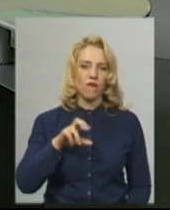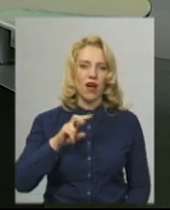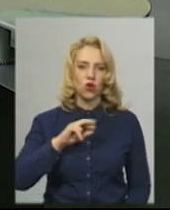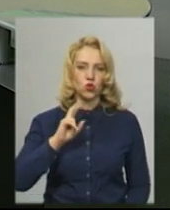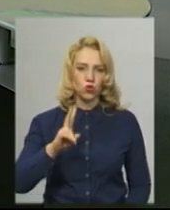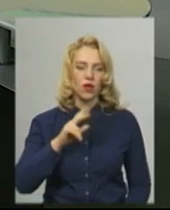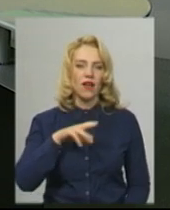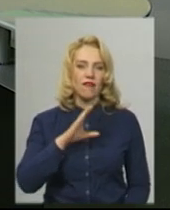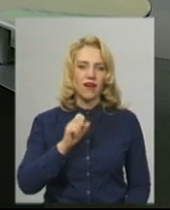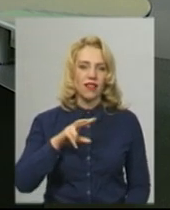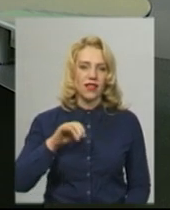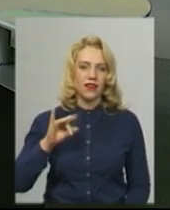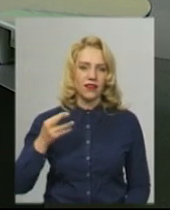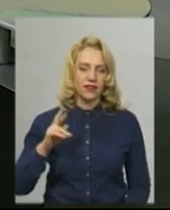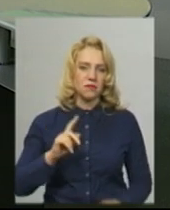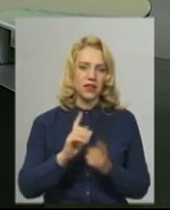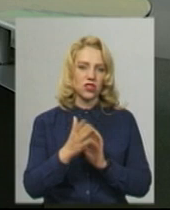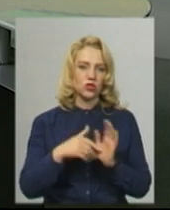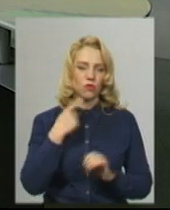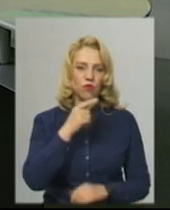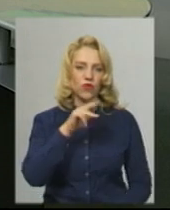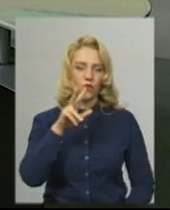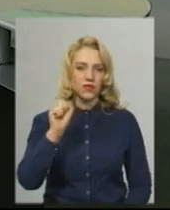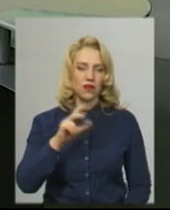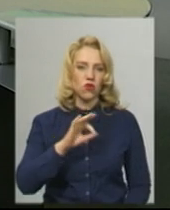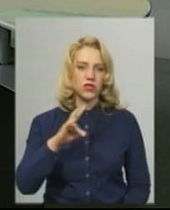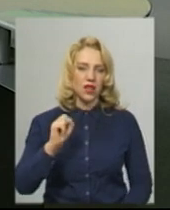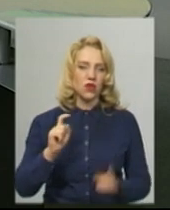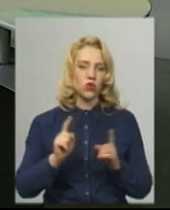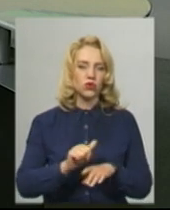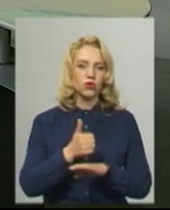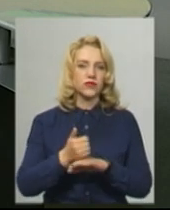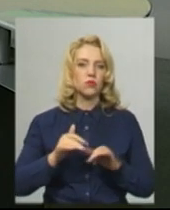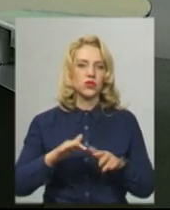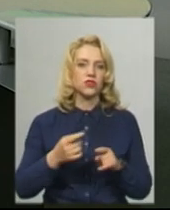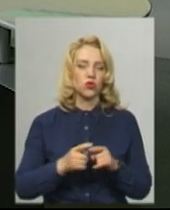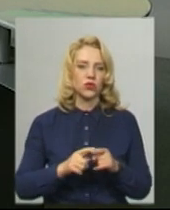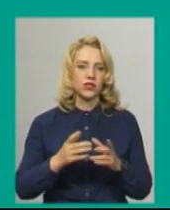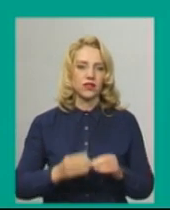На жестову мову перекладає Оксана Фіновська. А далі коротко про головні події цього дня.